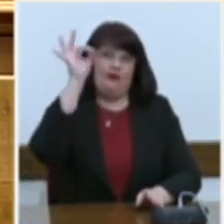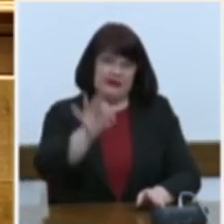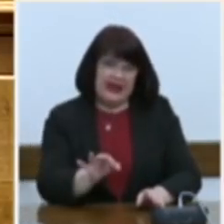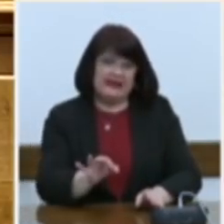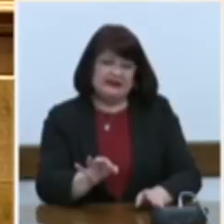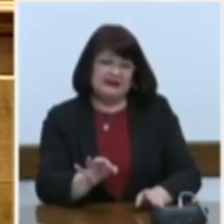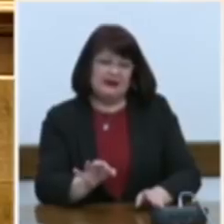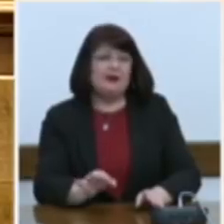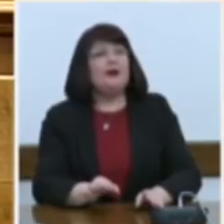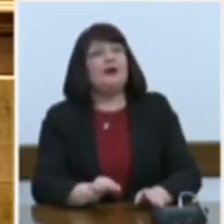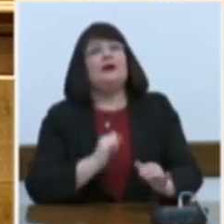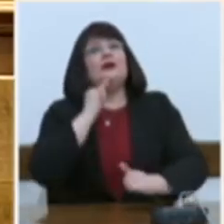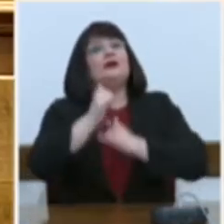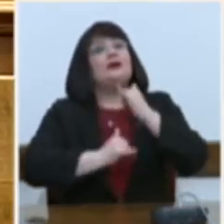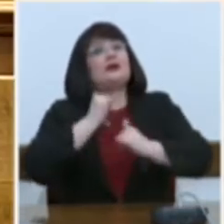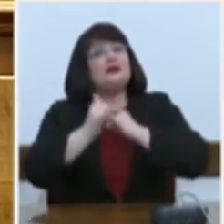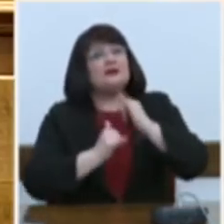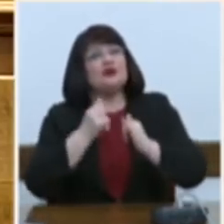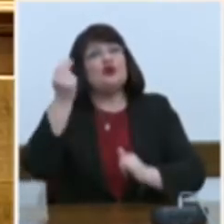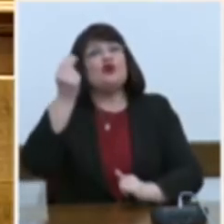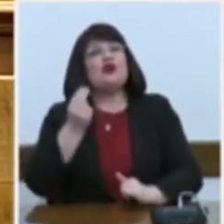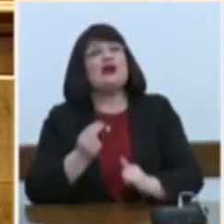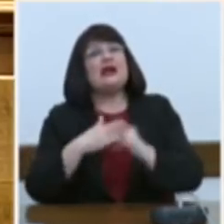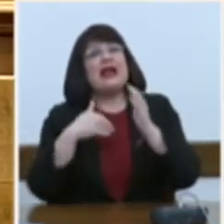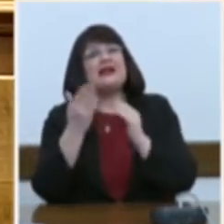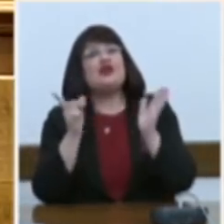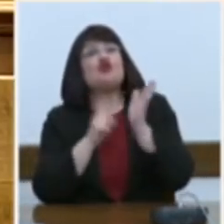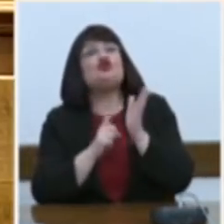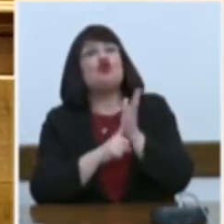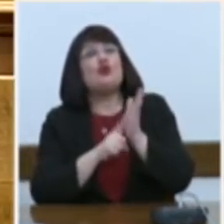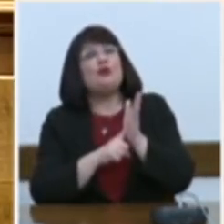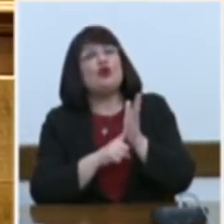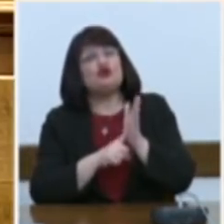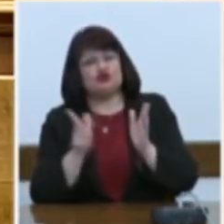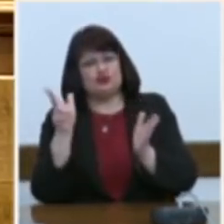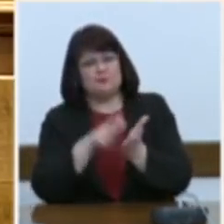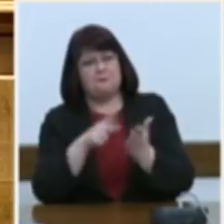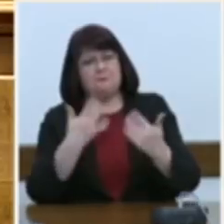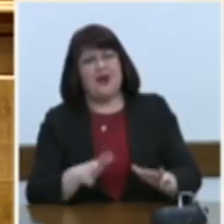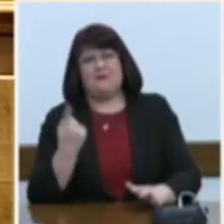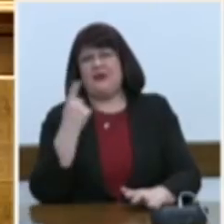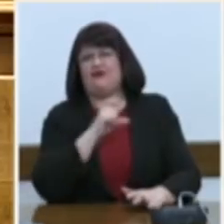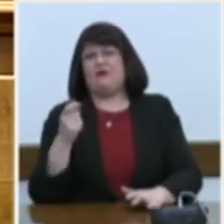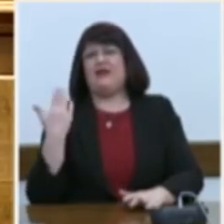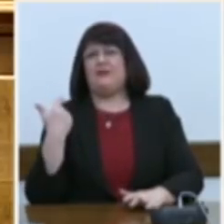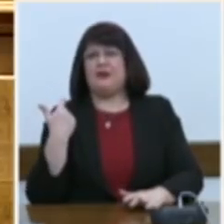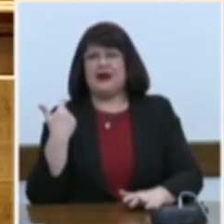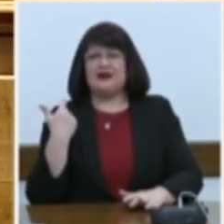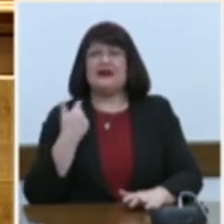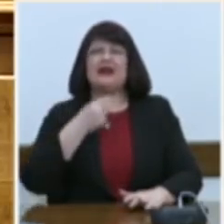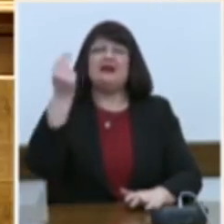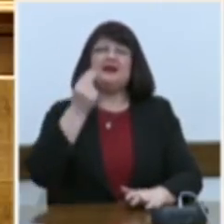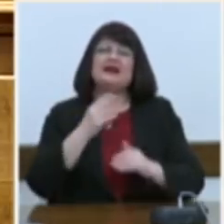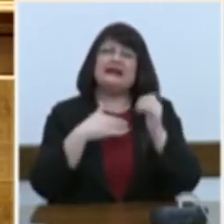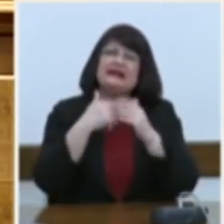ο διαδικτυακός και καλλιτεχνικός τρομονόμος που επικυρώσατε μια εβδομάδα πριν για την τέχνη